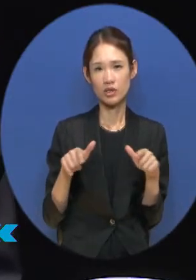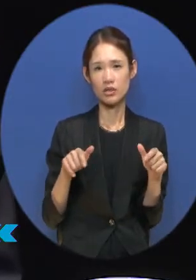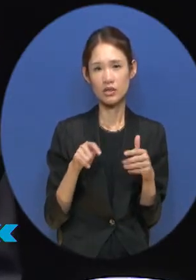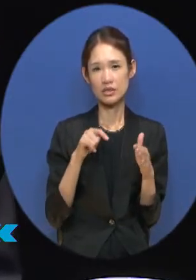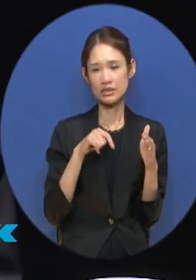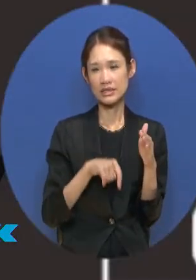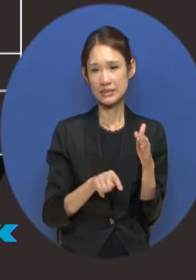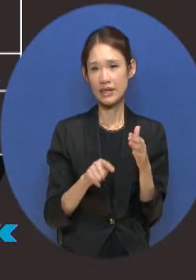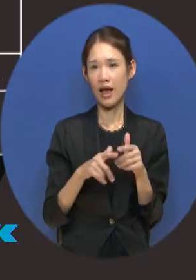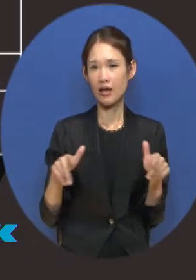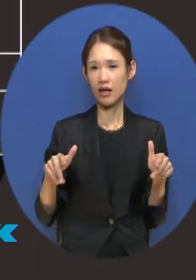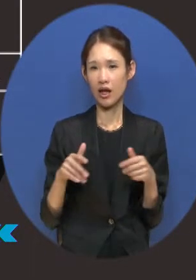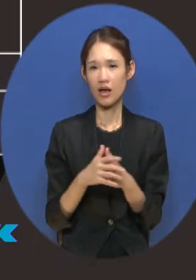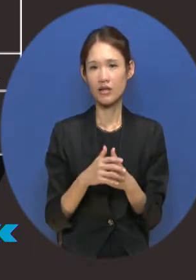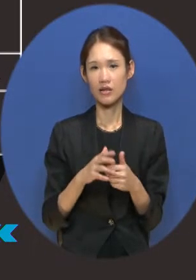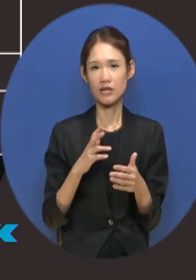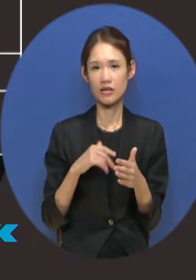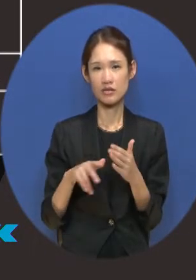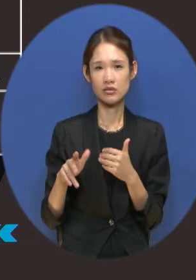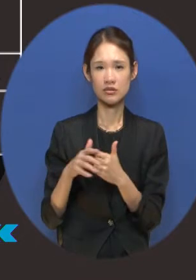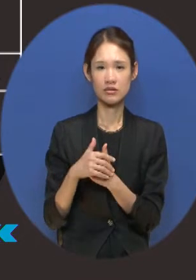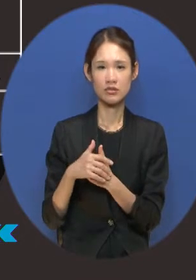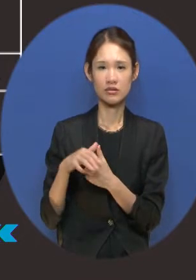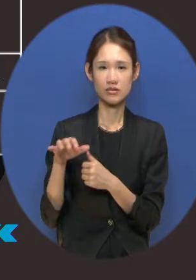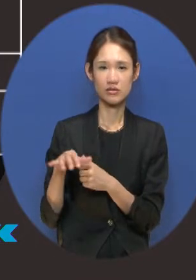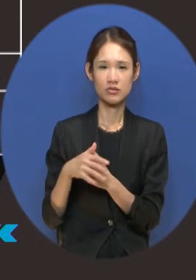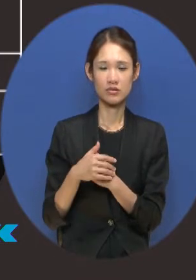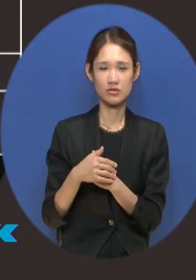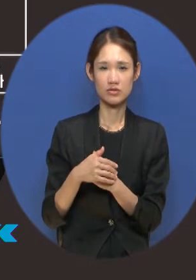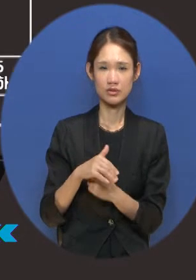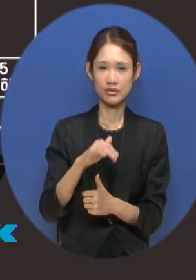일반 지하역사라든가 지하도상가 뭐